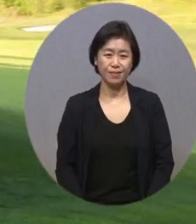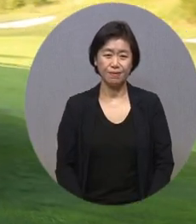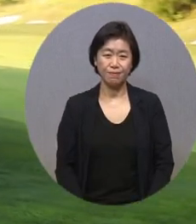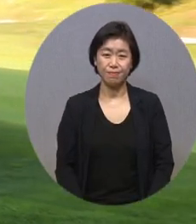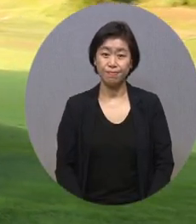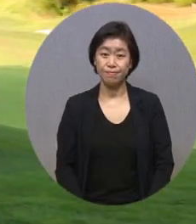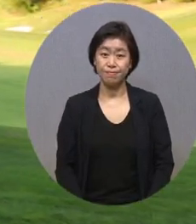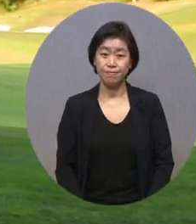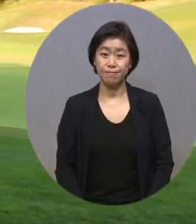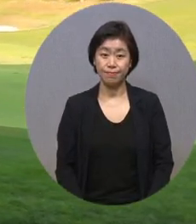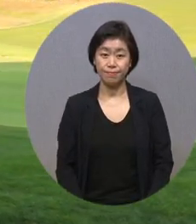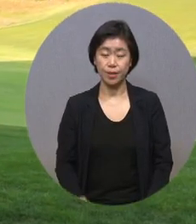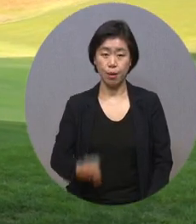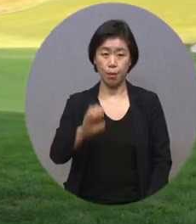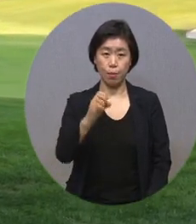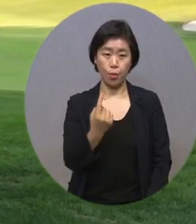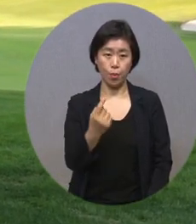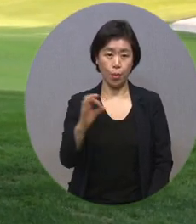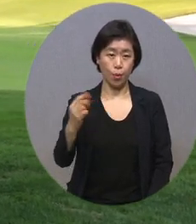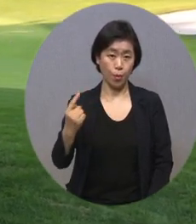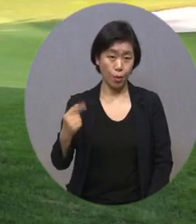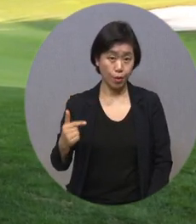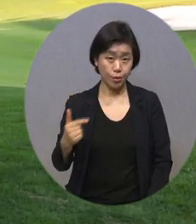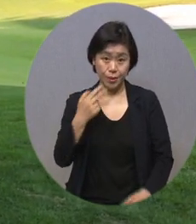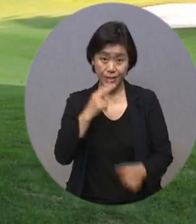호운 도전.